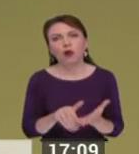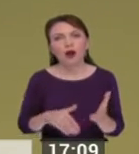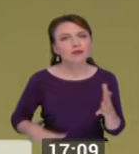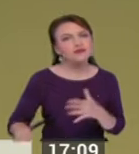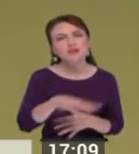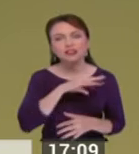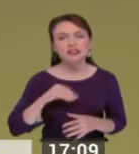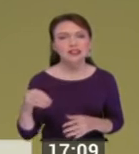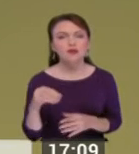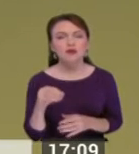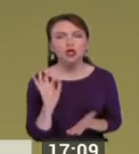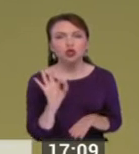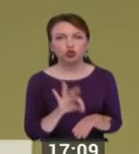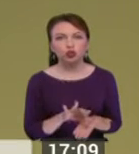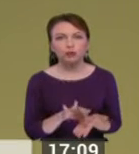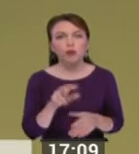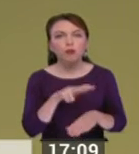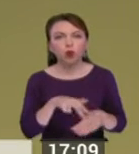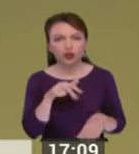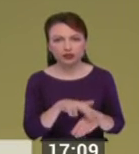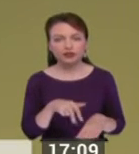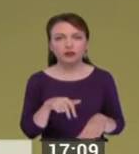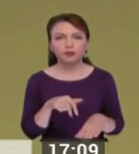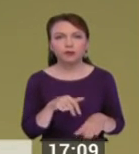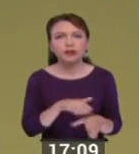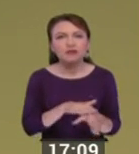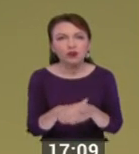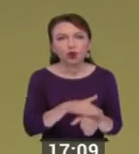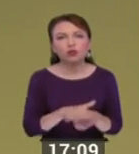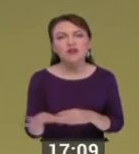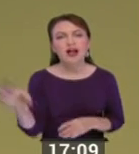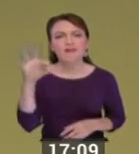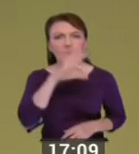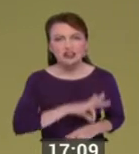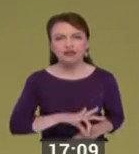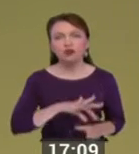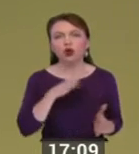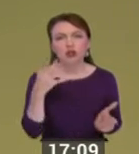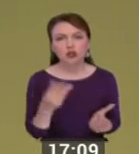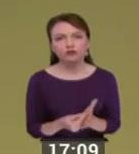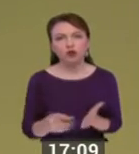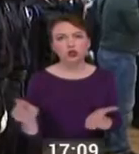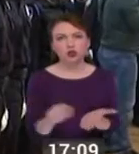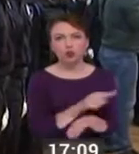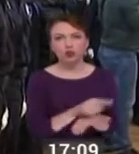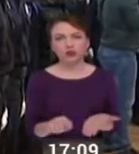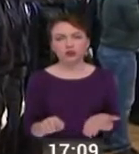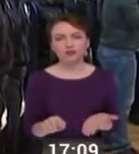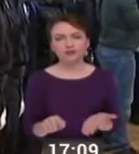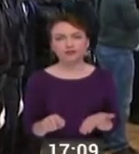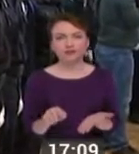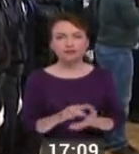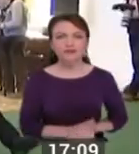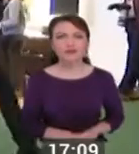всім, щоб поліція виконувала ефективно свій зобов'язок. Наталя